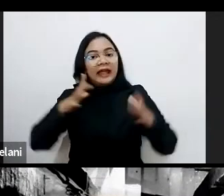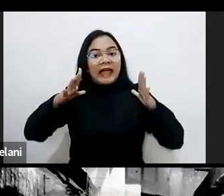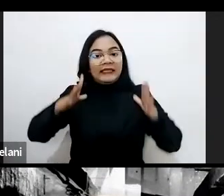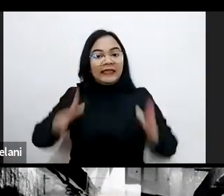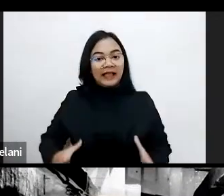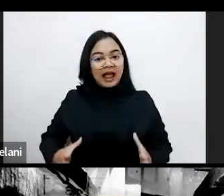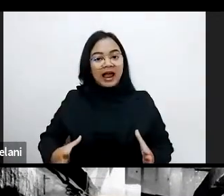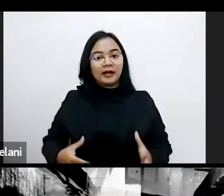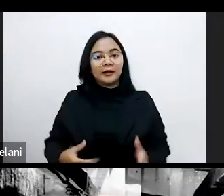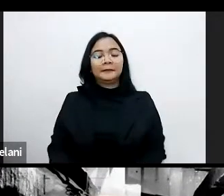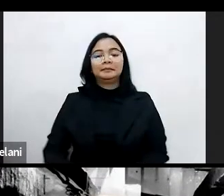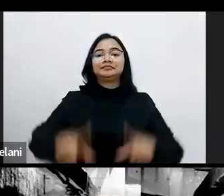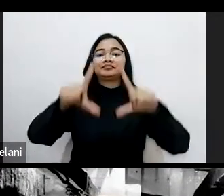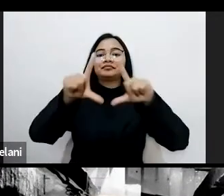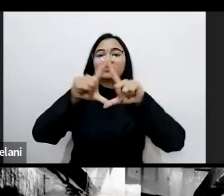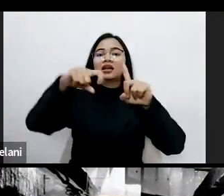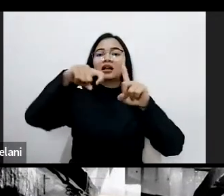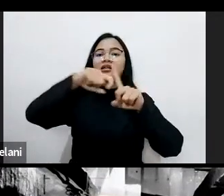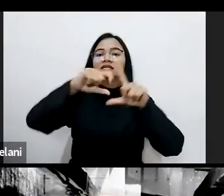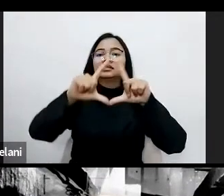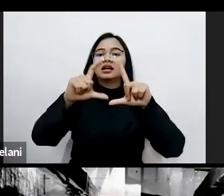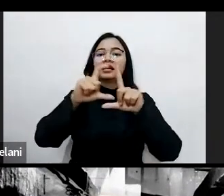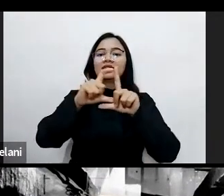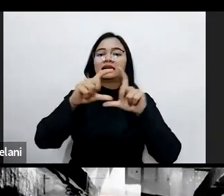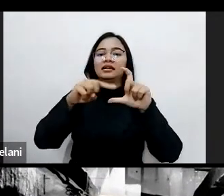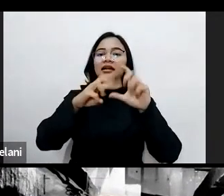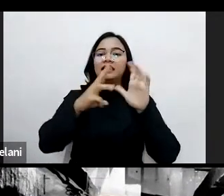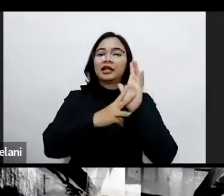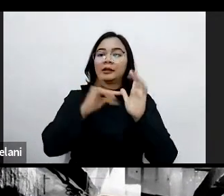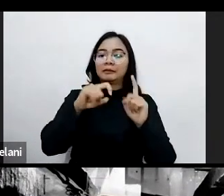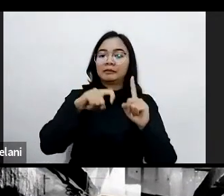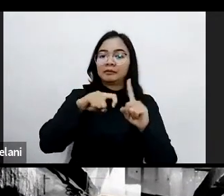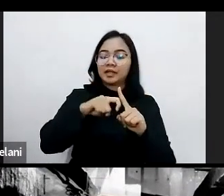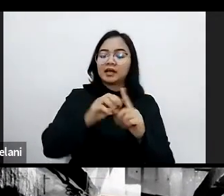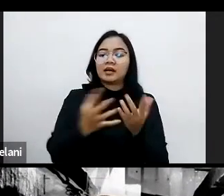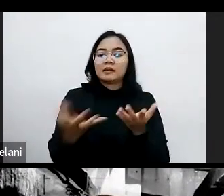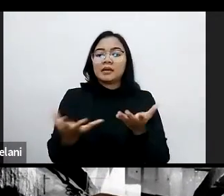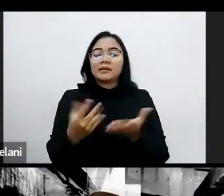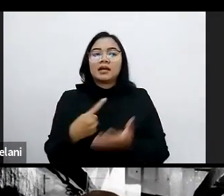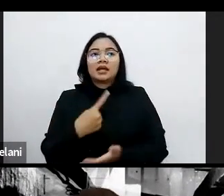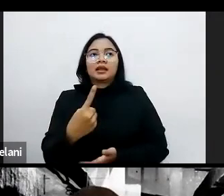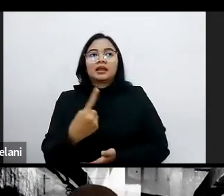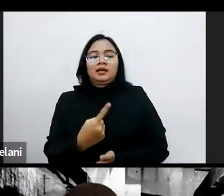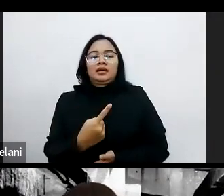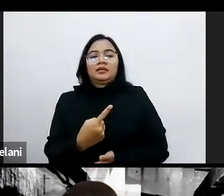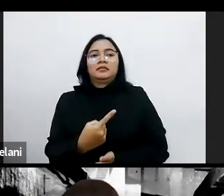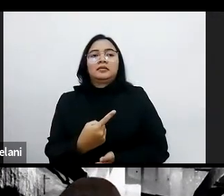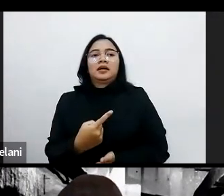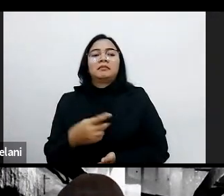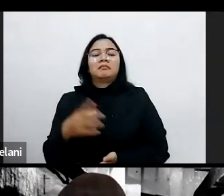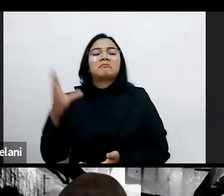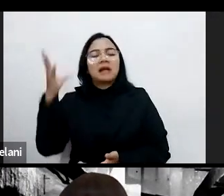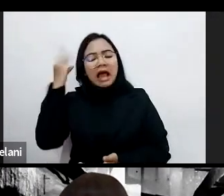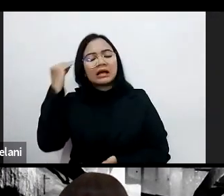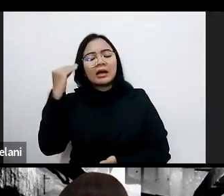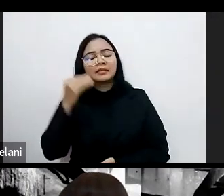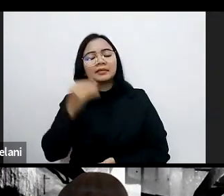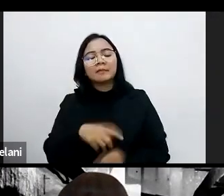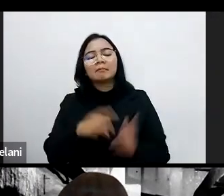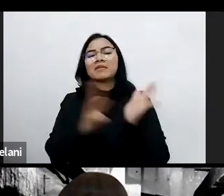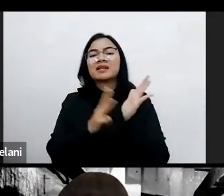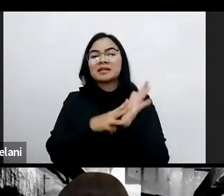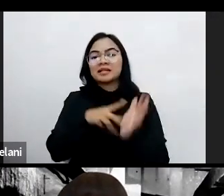biasanya bagaimana kita mensikapi persoalan-persoalan tidak hanya LGBT tapi juga